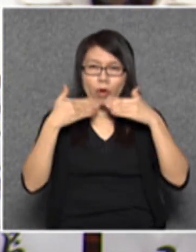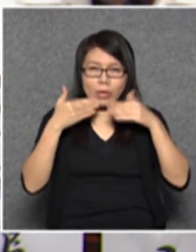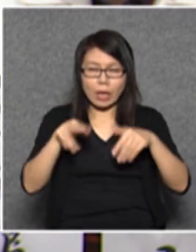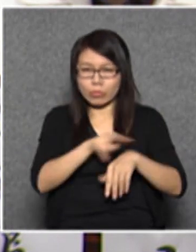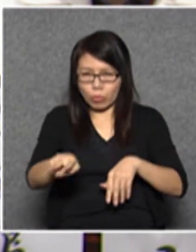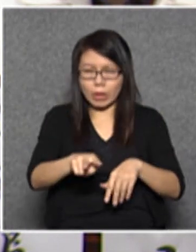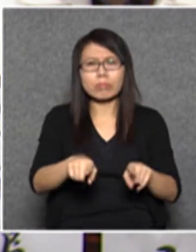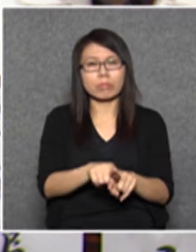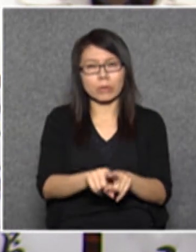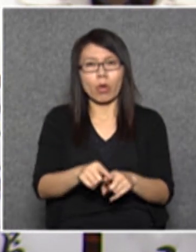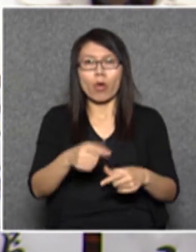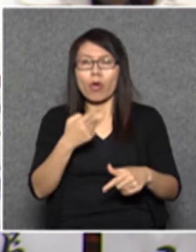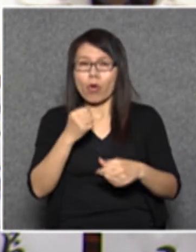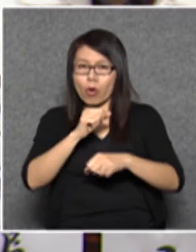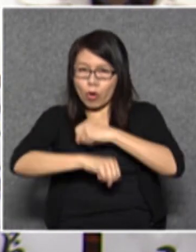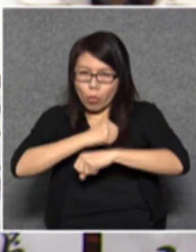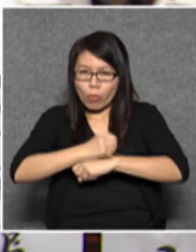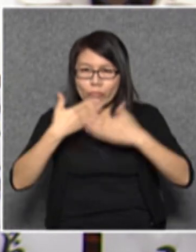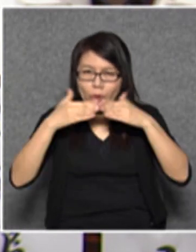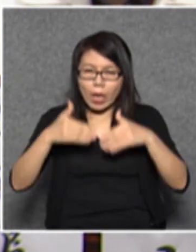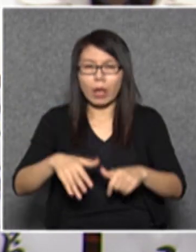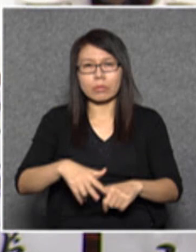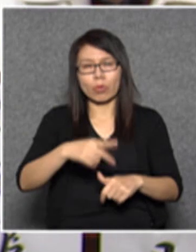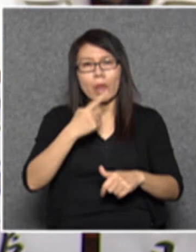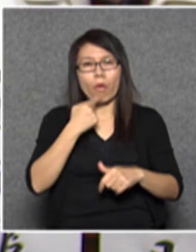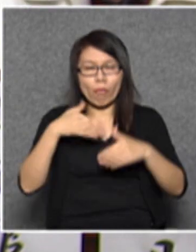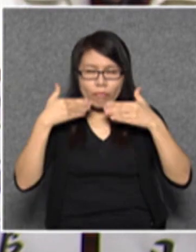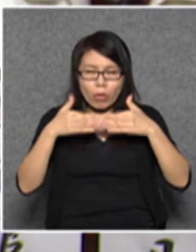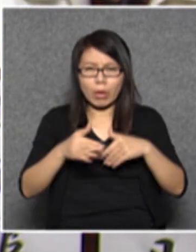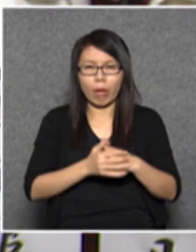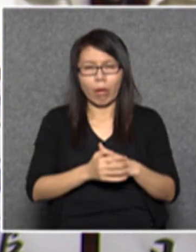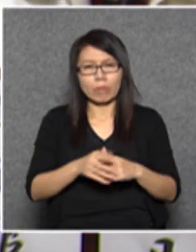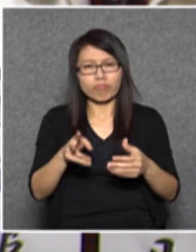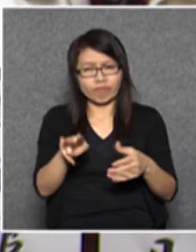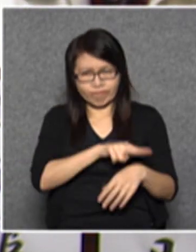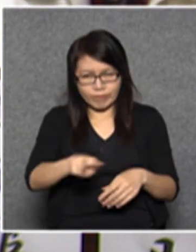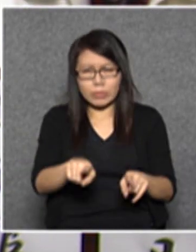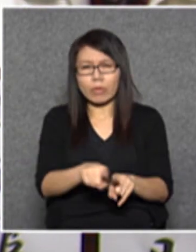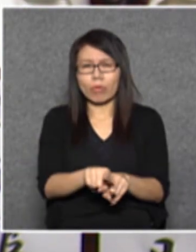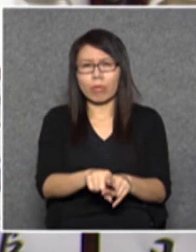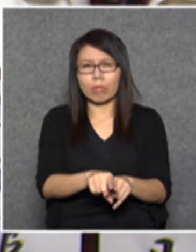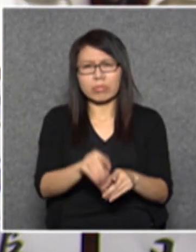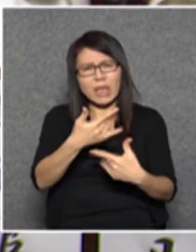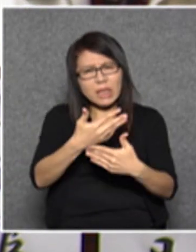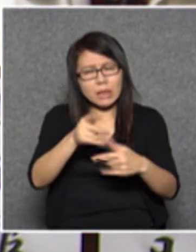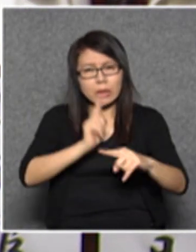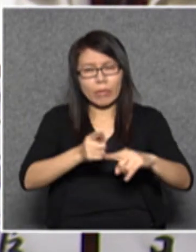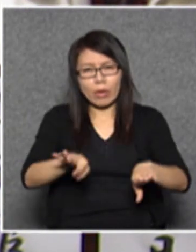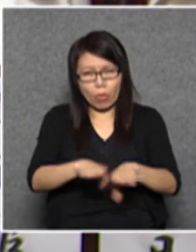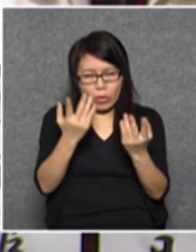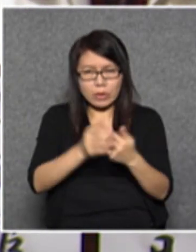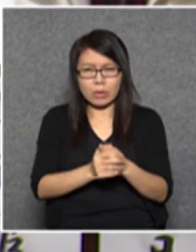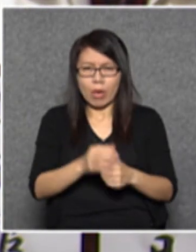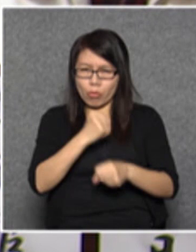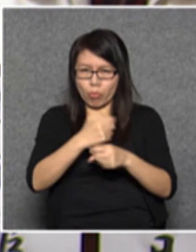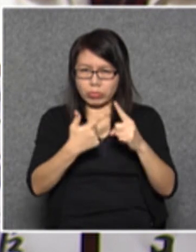眾假期統一方面，政府幾時會落實推動呢一啲對打工仔嚟講最重要嘅